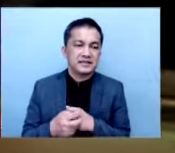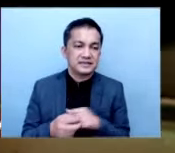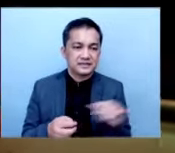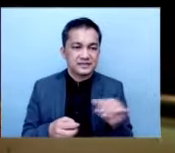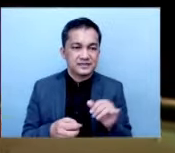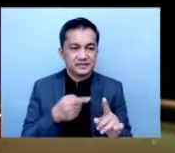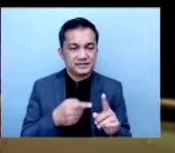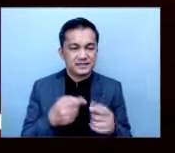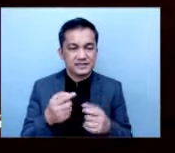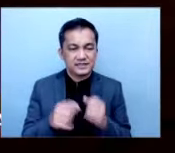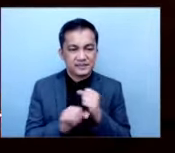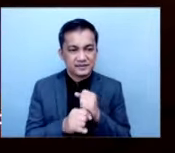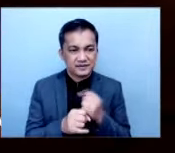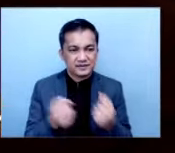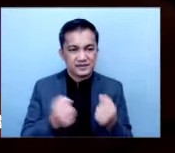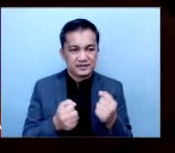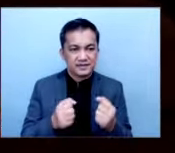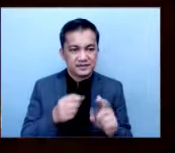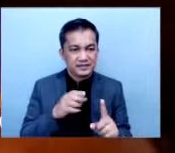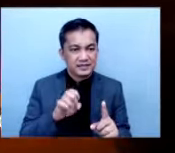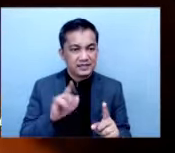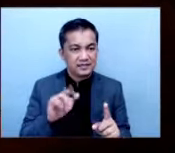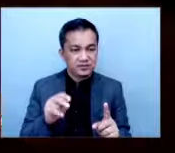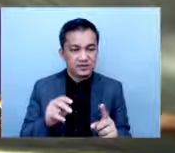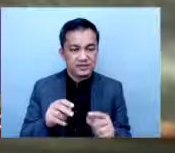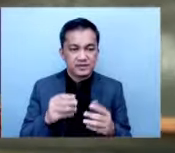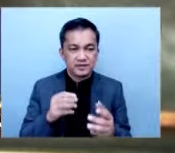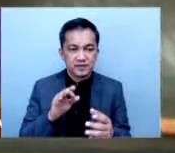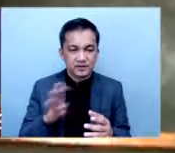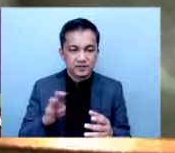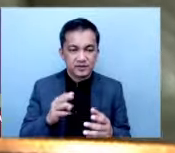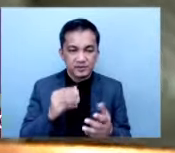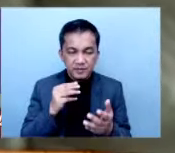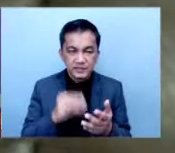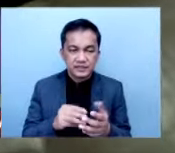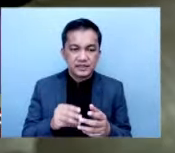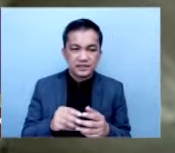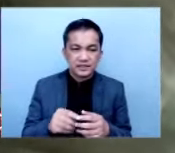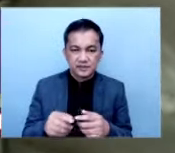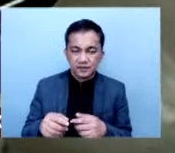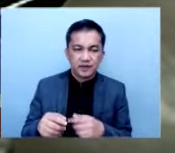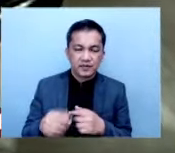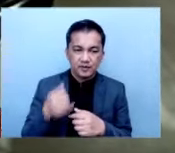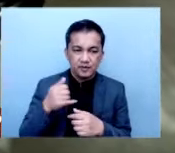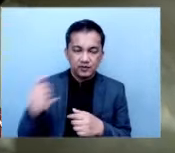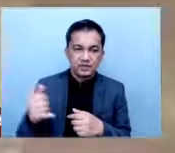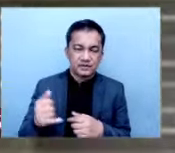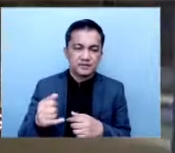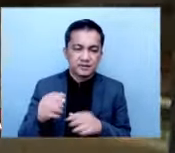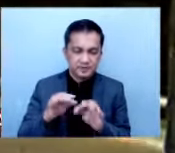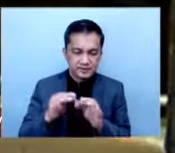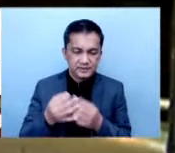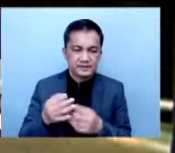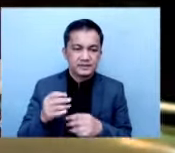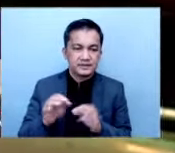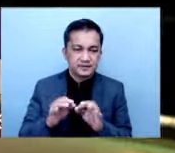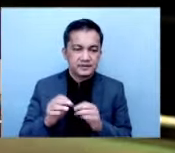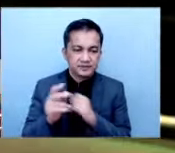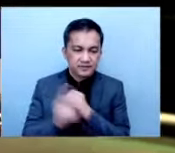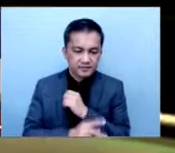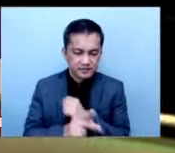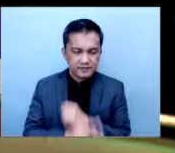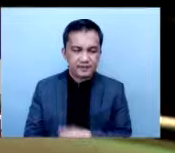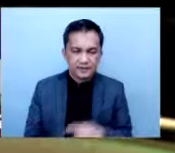jeep ni driver na si Edwin na Facebook at Messenger lang ang gamit sa pag-contact sa kanyang pamilya sa probinsya ala ko nga